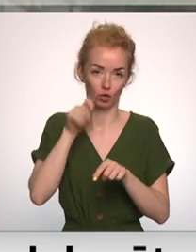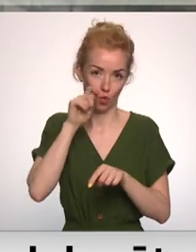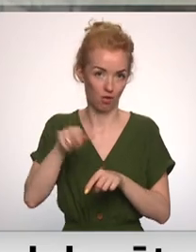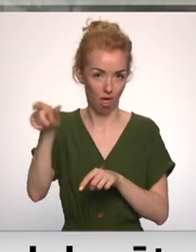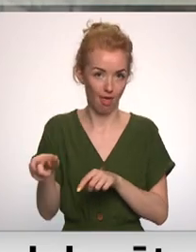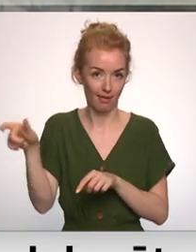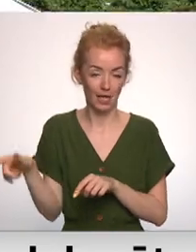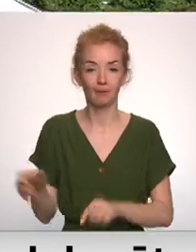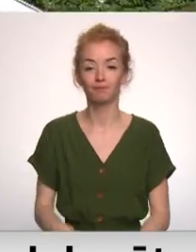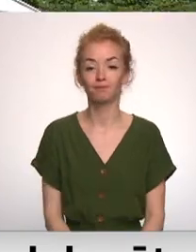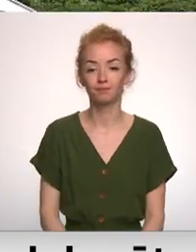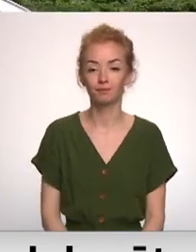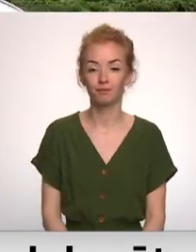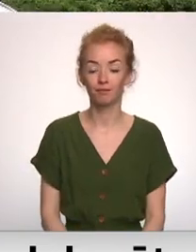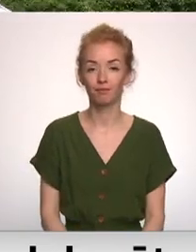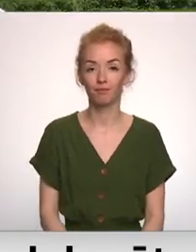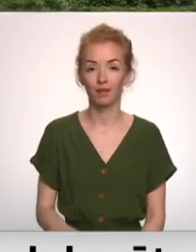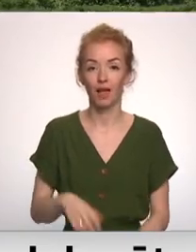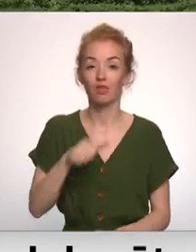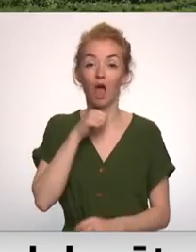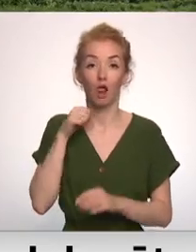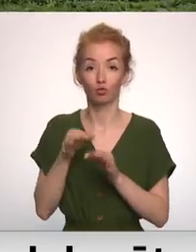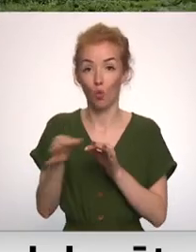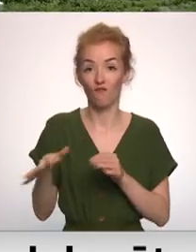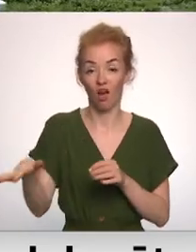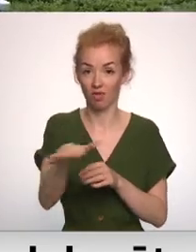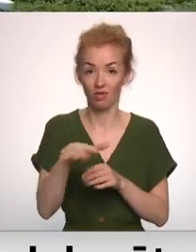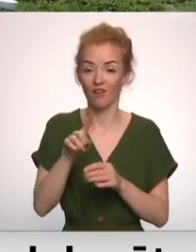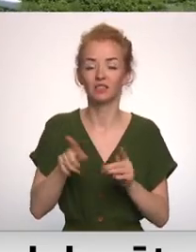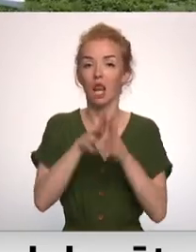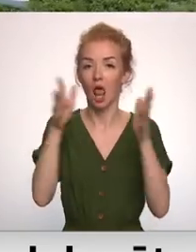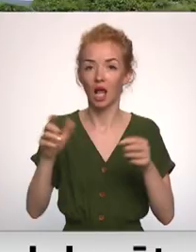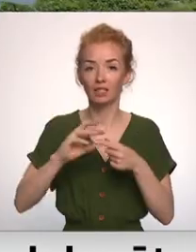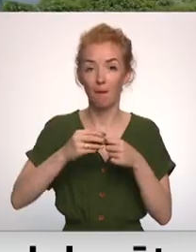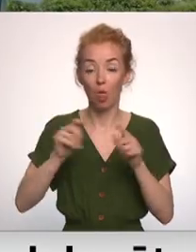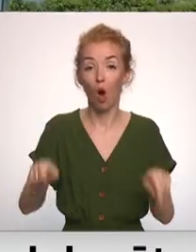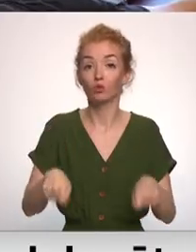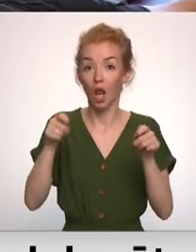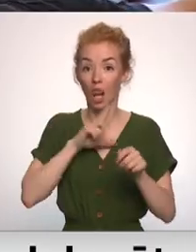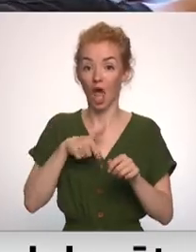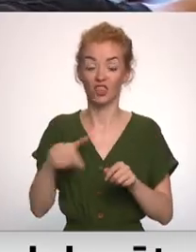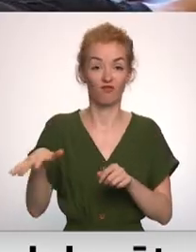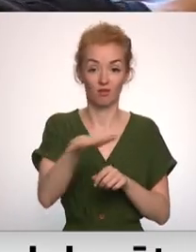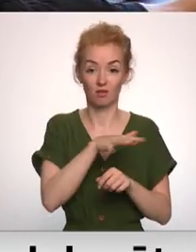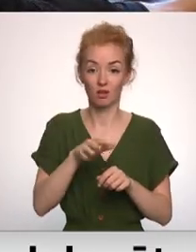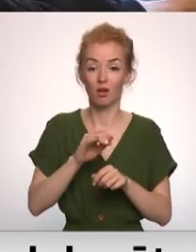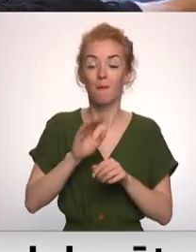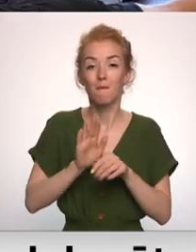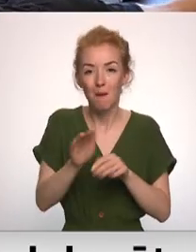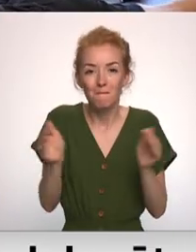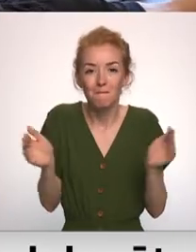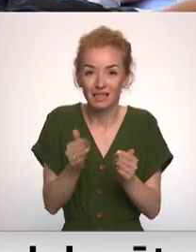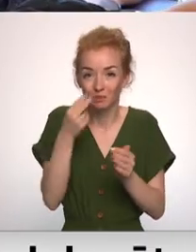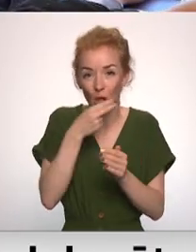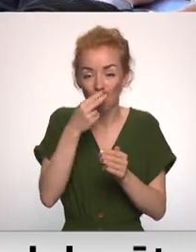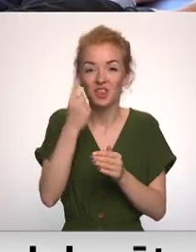viņiem. Silgaļu ģimene Talsu novadā ir viena no lielākajiem zemeņu audzētājiem Latvijā. Tāpēc, ja mazākām saimniecībām